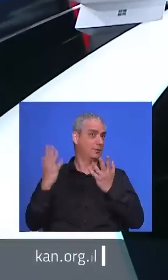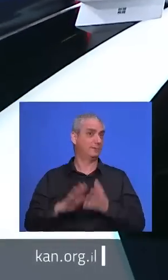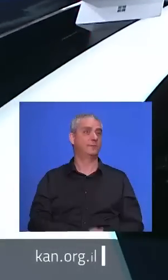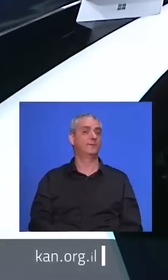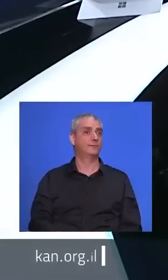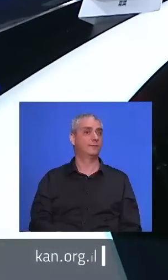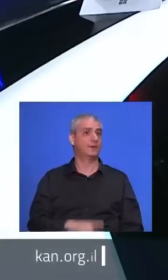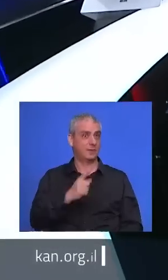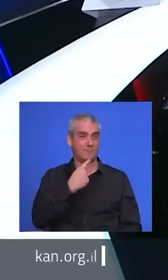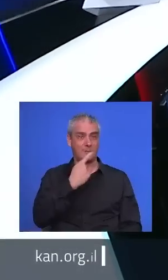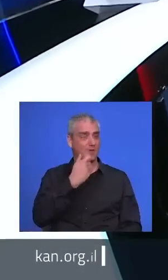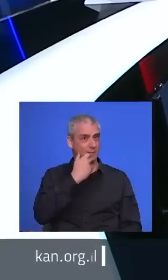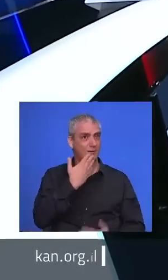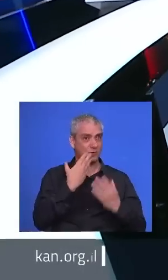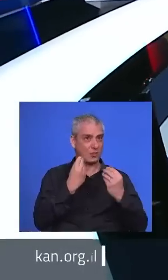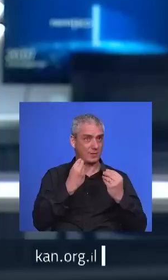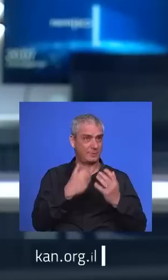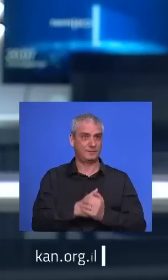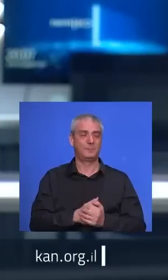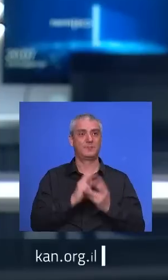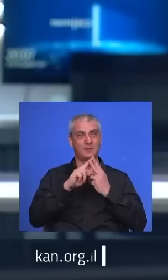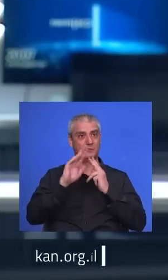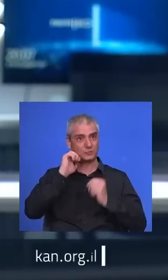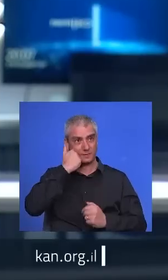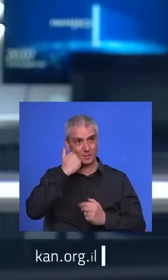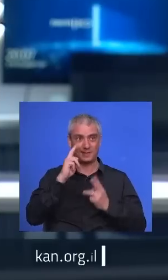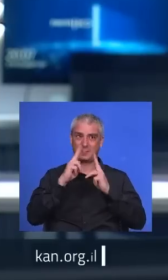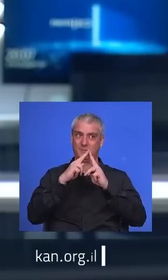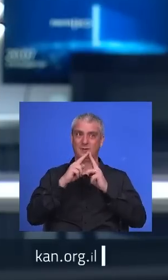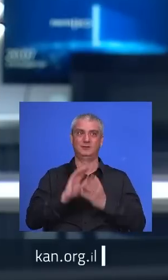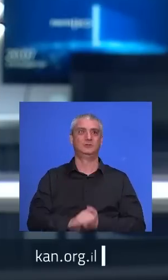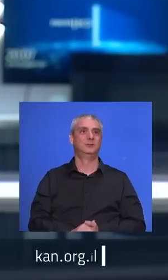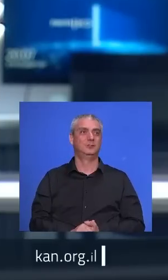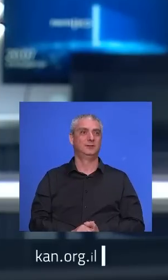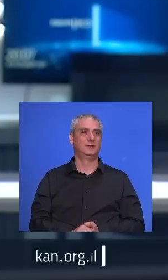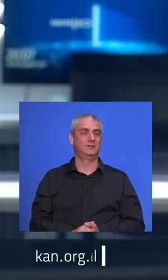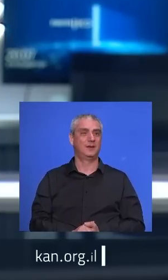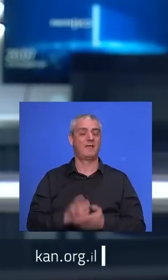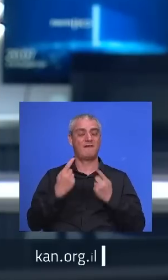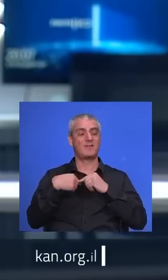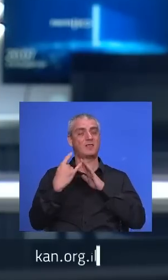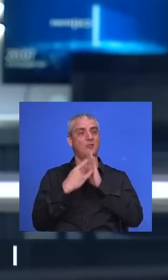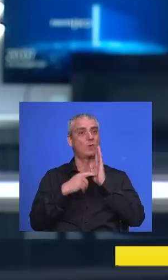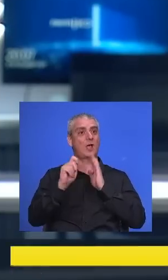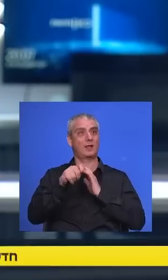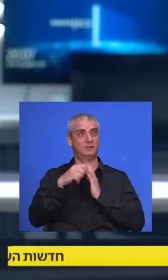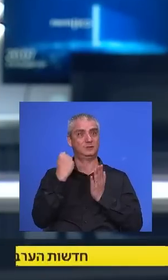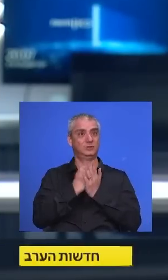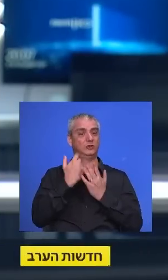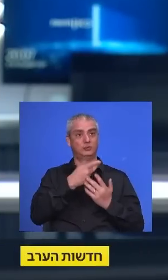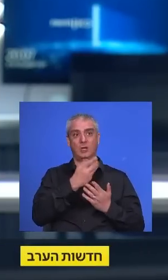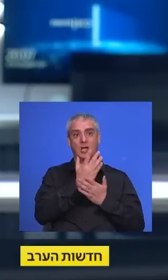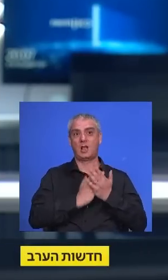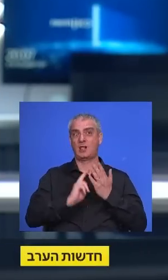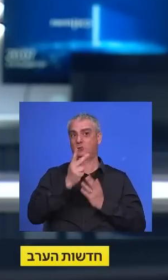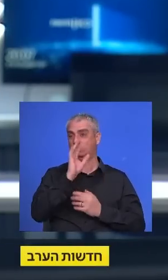אלו הדברים של דרעי, תודה. תודה מיכל, ניפגש פה גם מחר. ניפגש. ועדת החוקה של הכנסת אישרה היום את חלקה השני